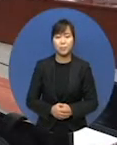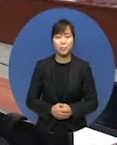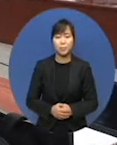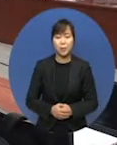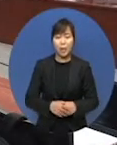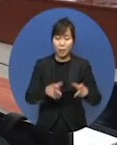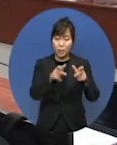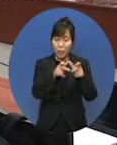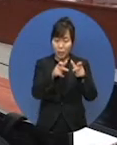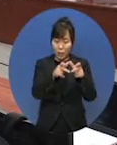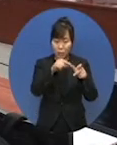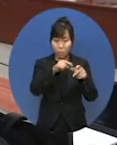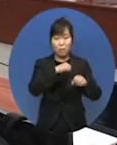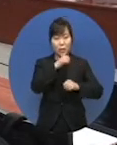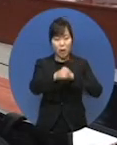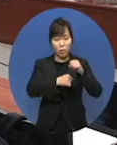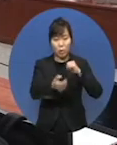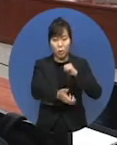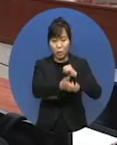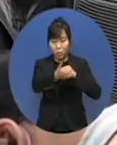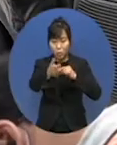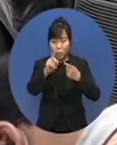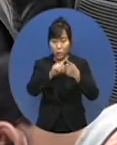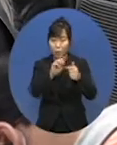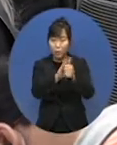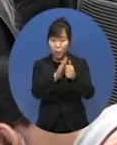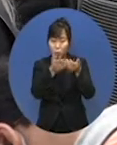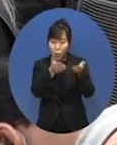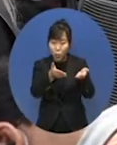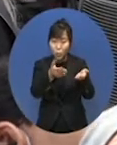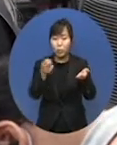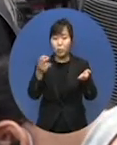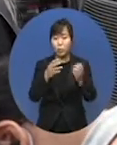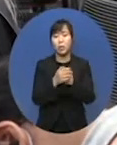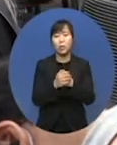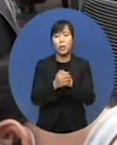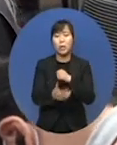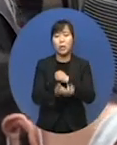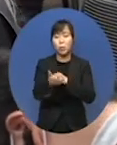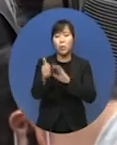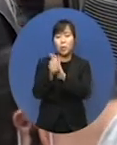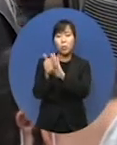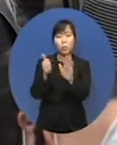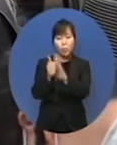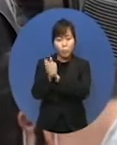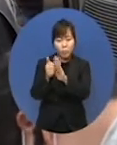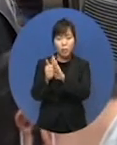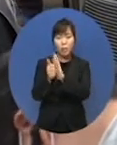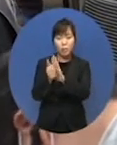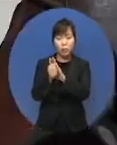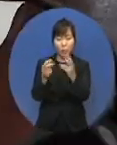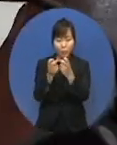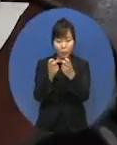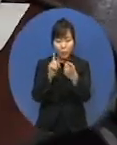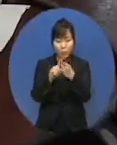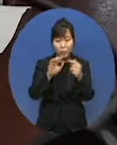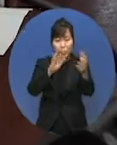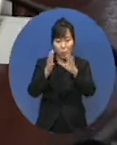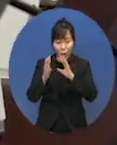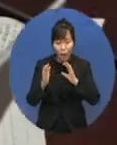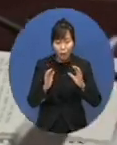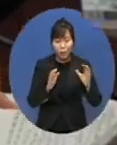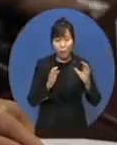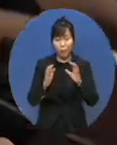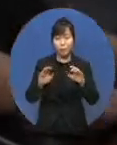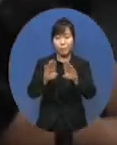장애인 당사자 의 자유로운 이동을 보장하고 나아가 이동 지원 서비스 지원책 마련을 논하는 토론의